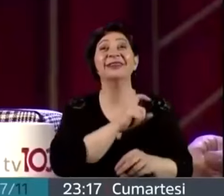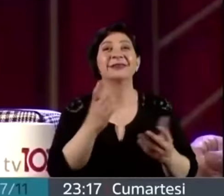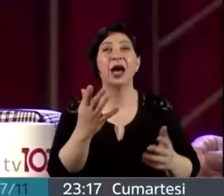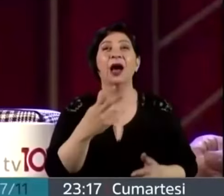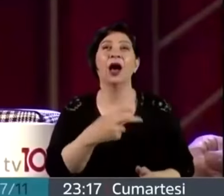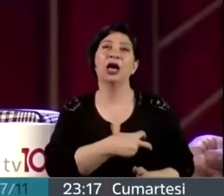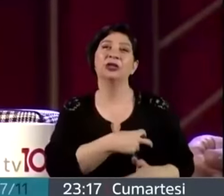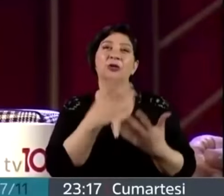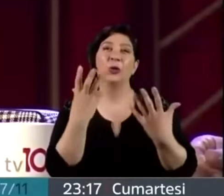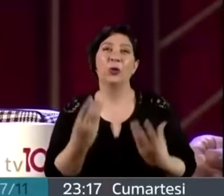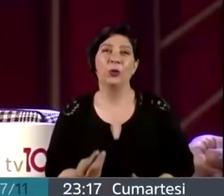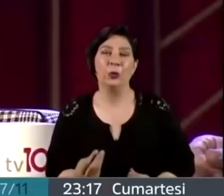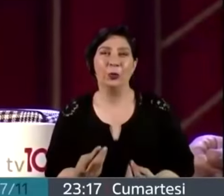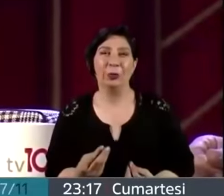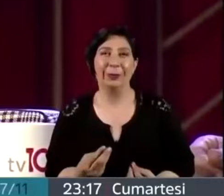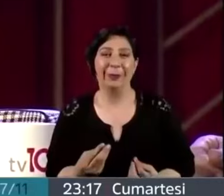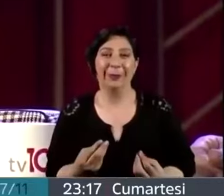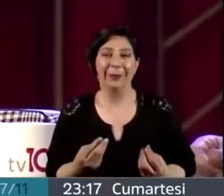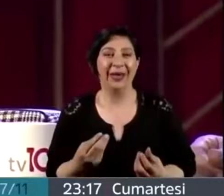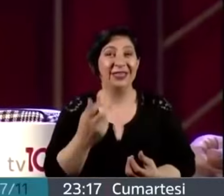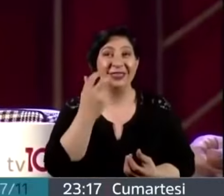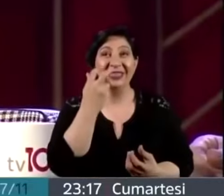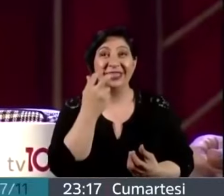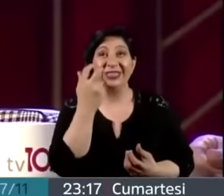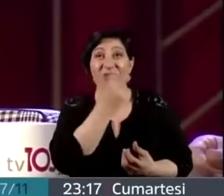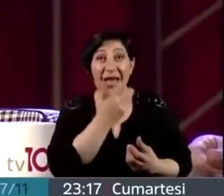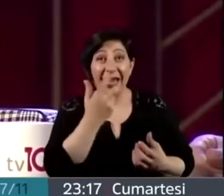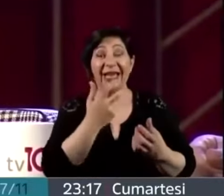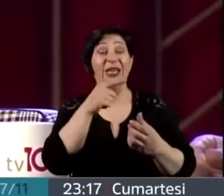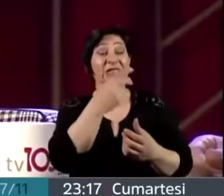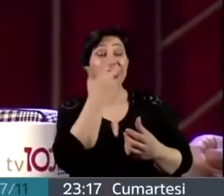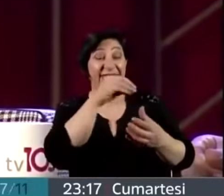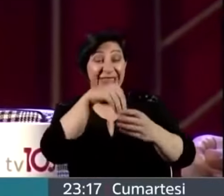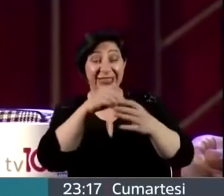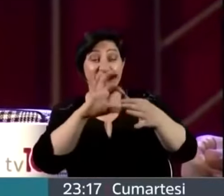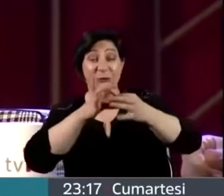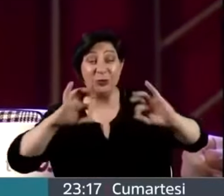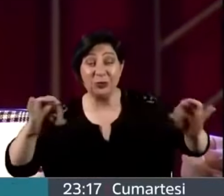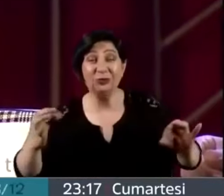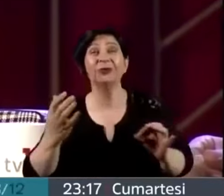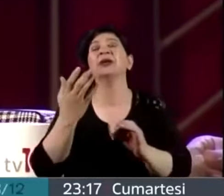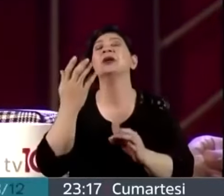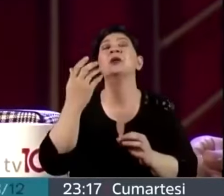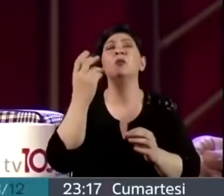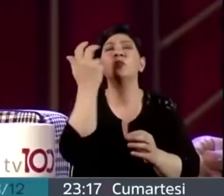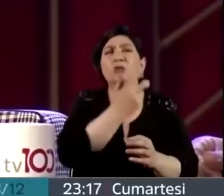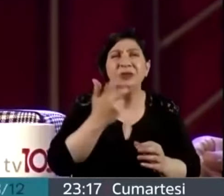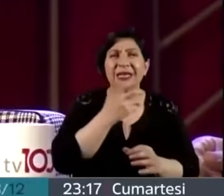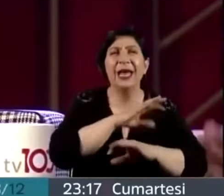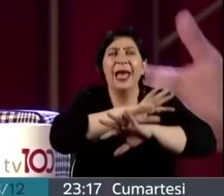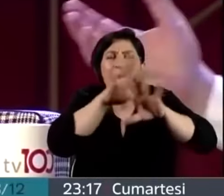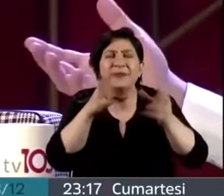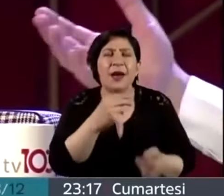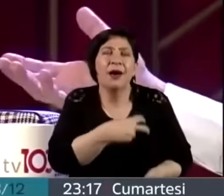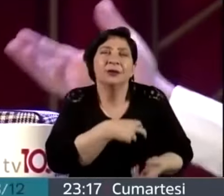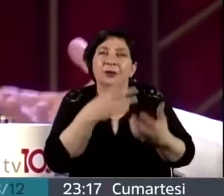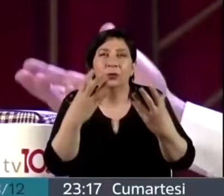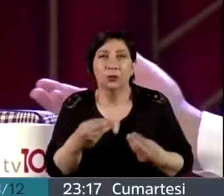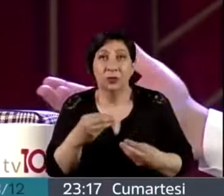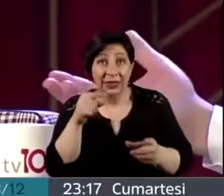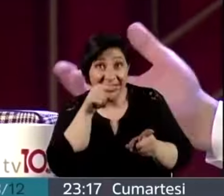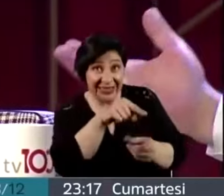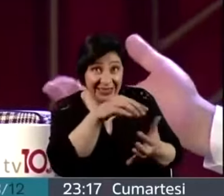oldum. Neye? Şarkıya, sözlere, her şeye, müziğe aşık oldum. Peki bu